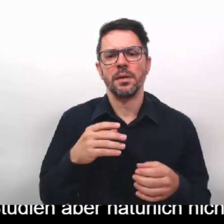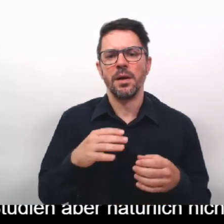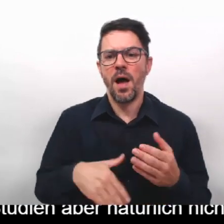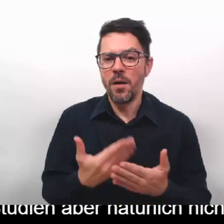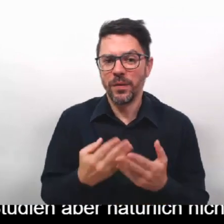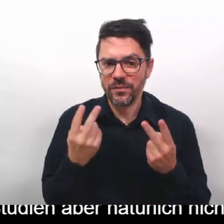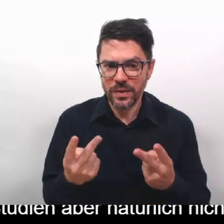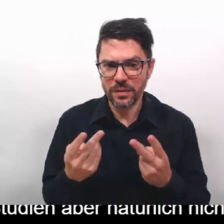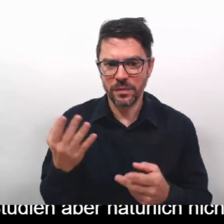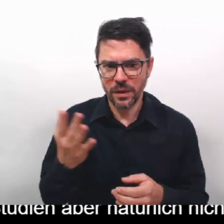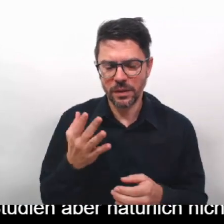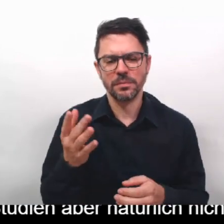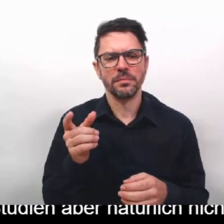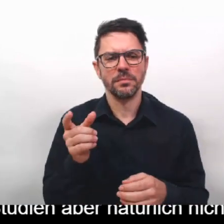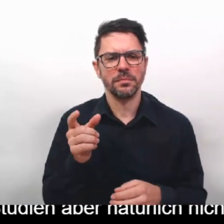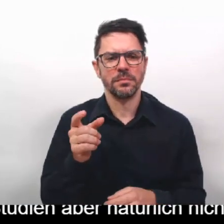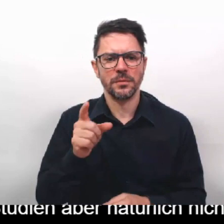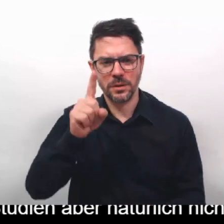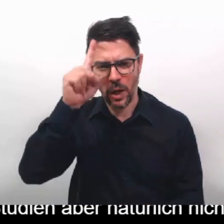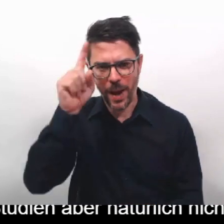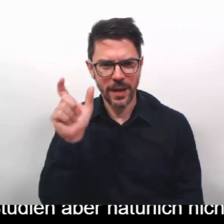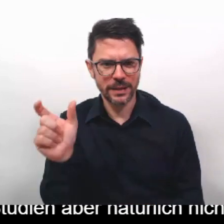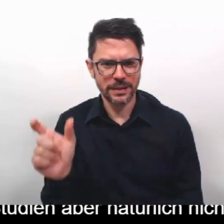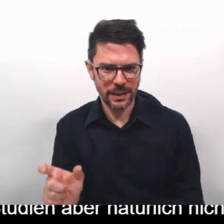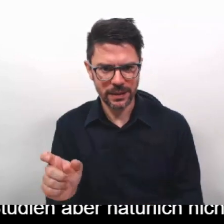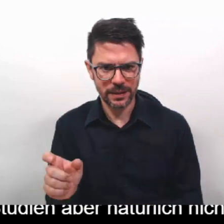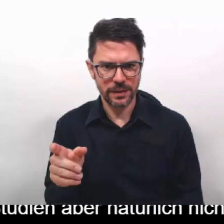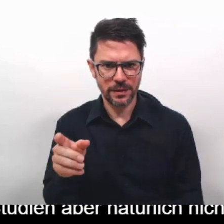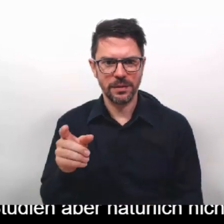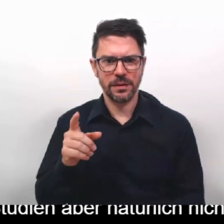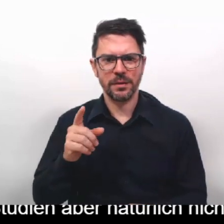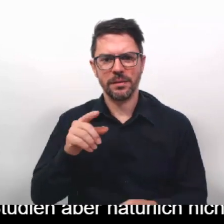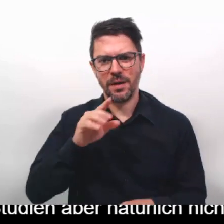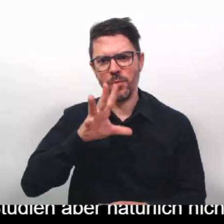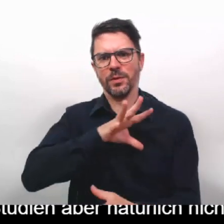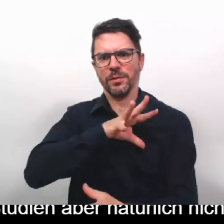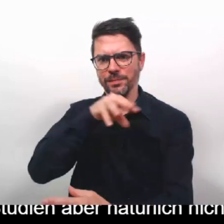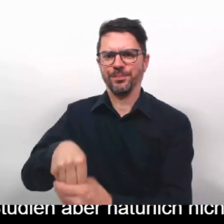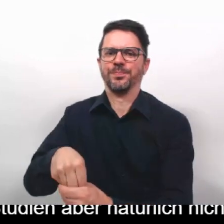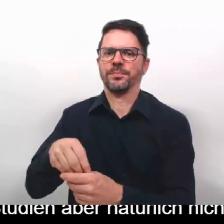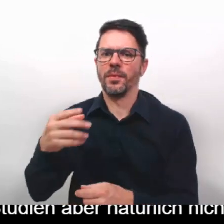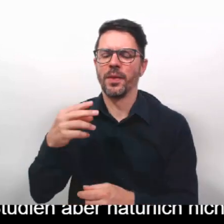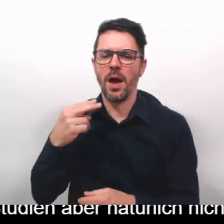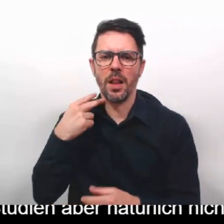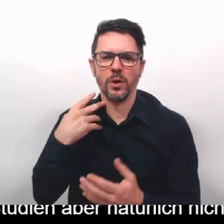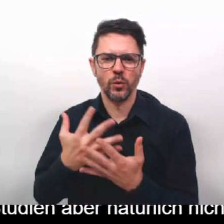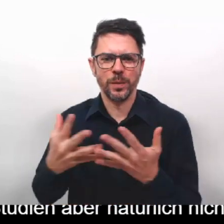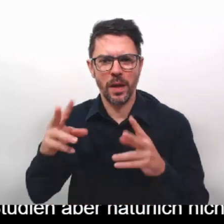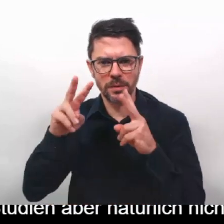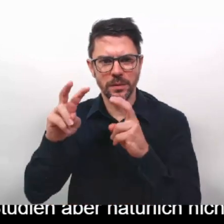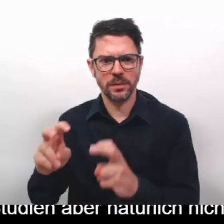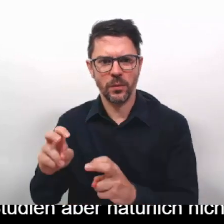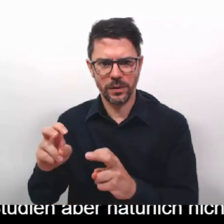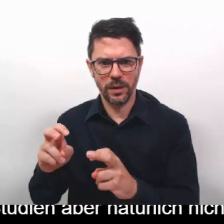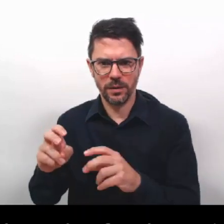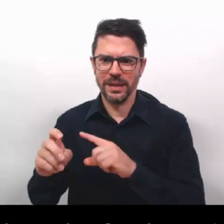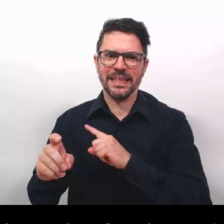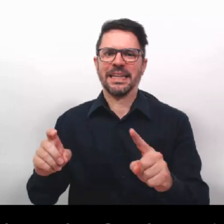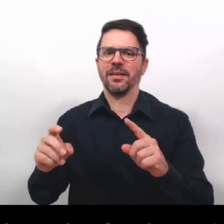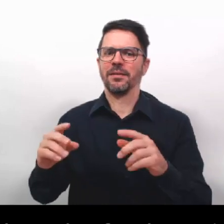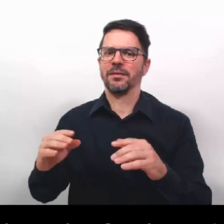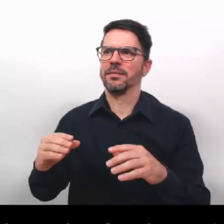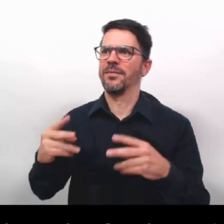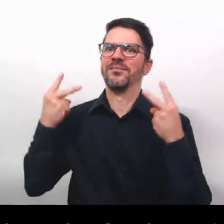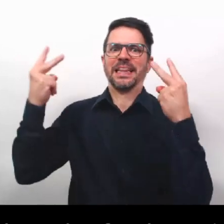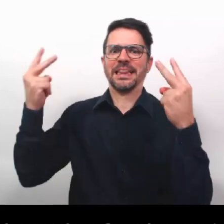die, es machen wollen, die können es machen im Sinne einer Option. Wir haben die Rückmeldung bekommen, dass natürlich mit der Umsetzung der Hightech